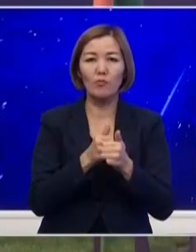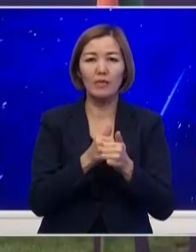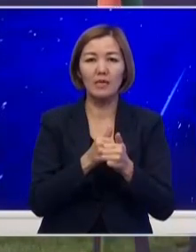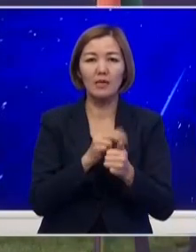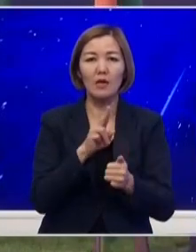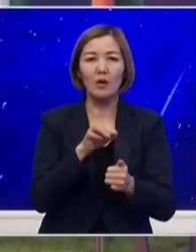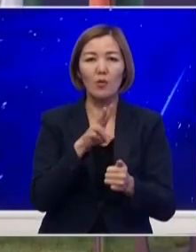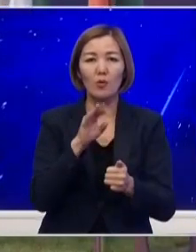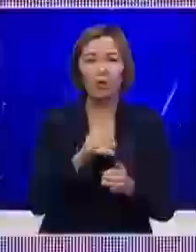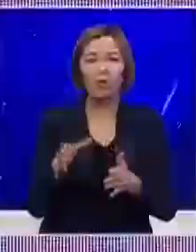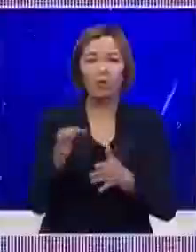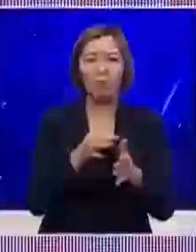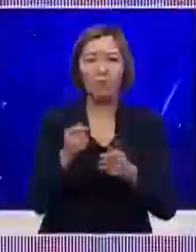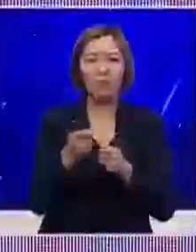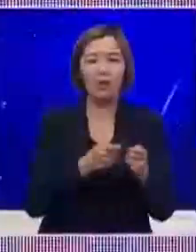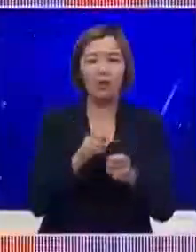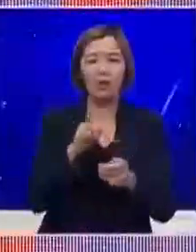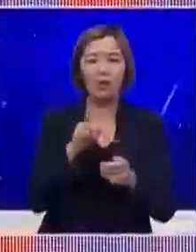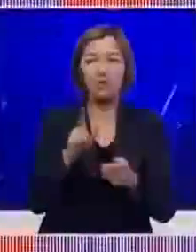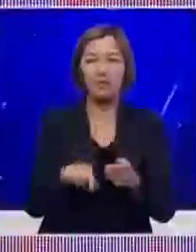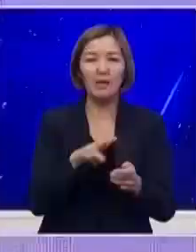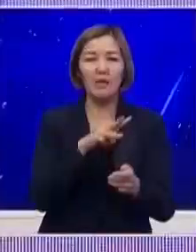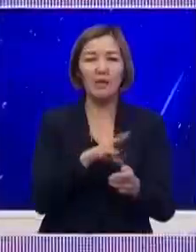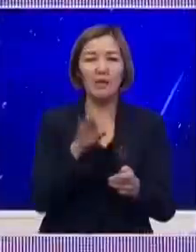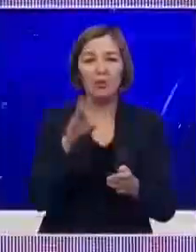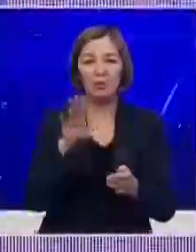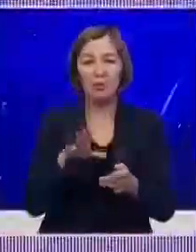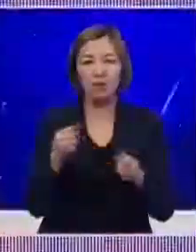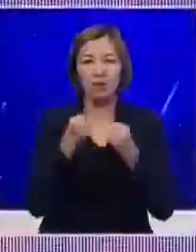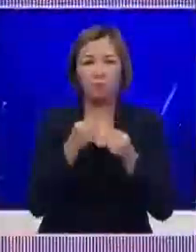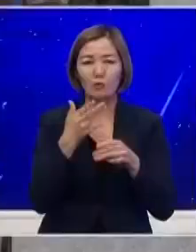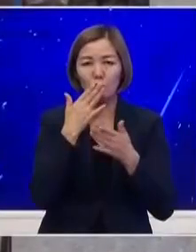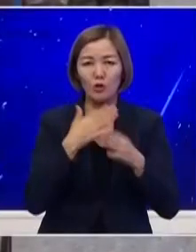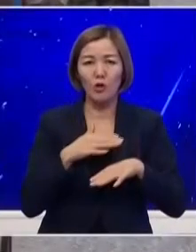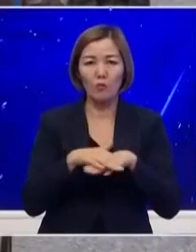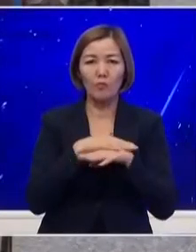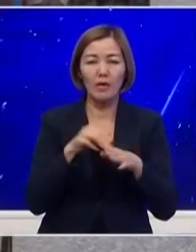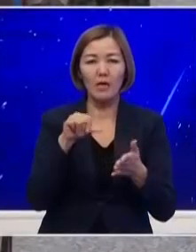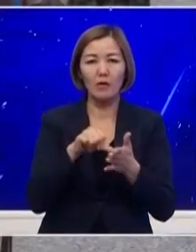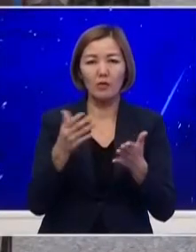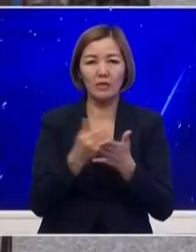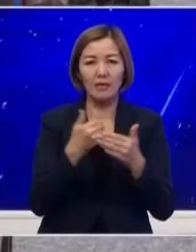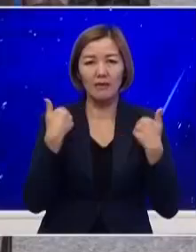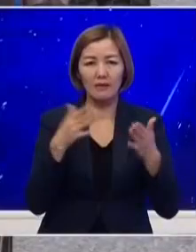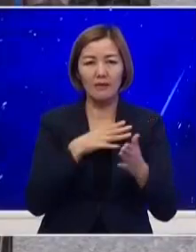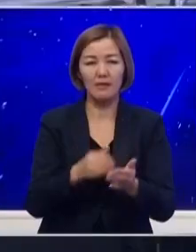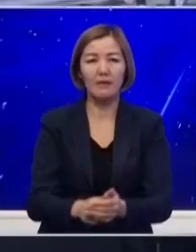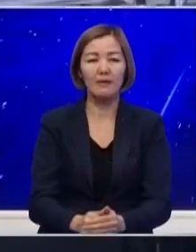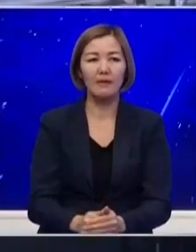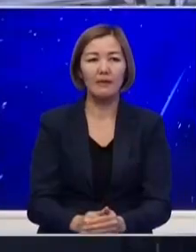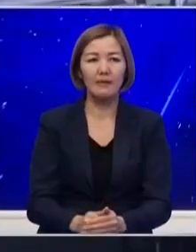премьер-министрдің орынбасары Алтай Көлгінов пен облыс басшысы Марат Сұлтанғазиев та спорт сүйер қауым мен қатысушыларға сәттілік